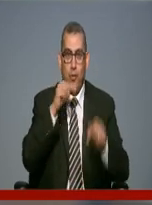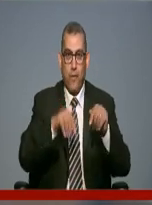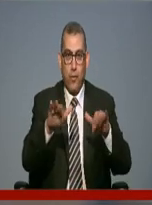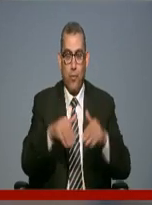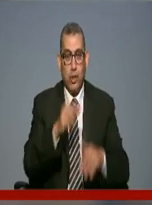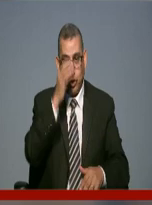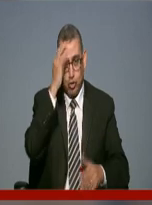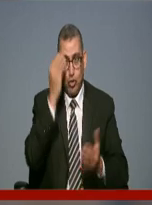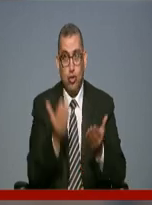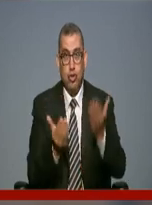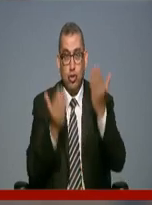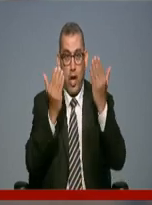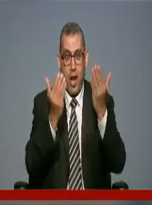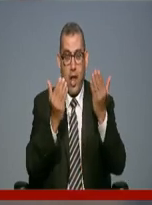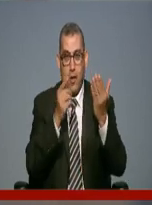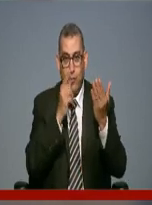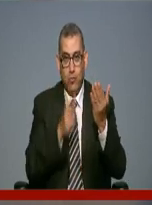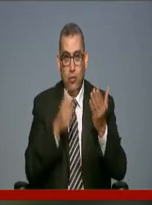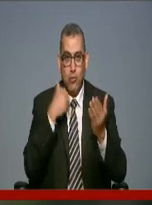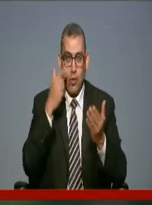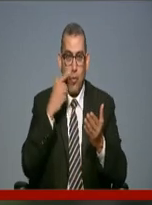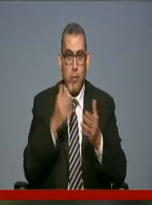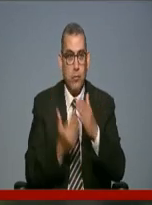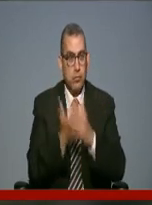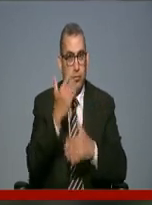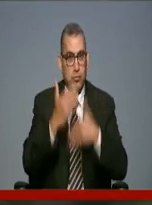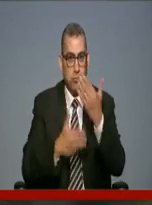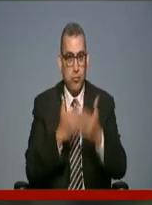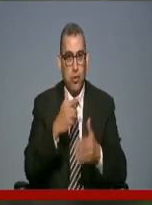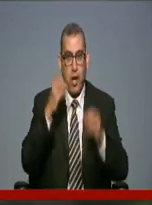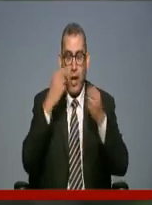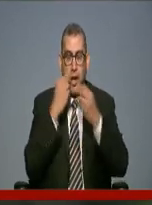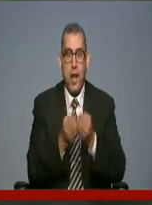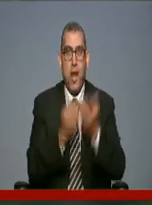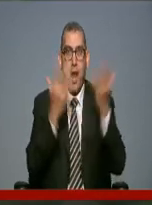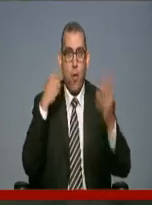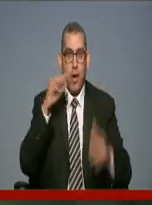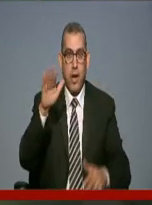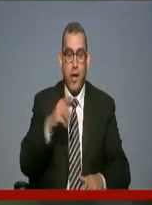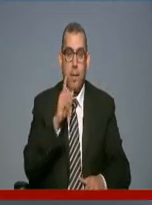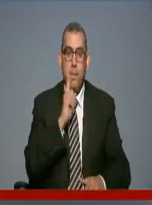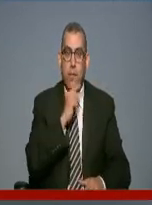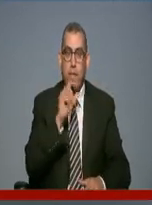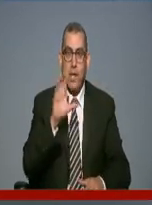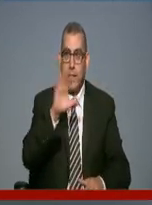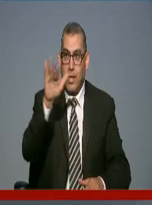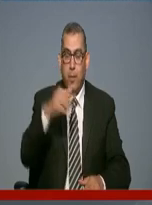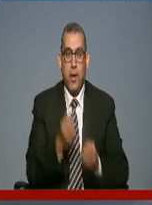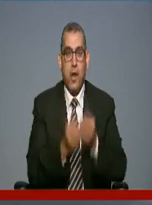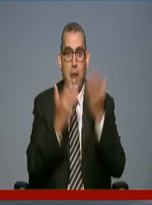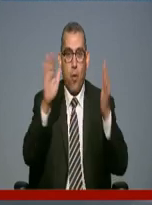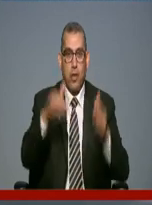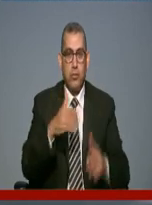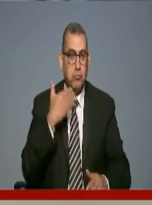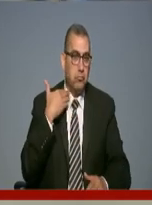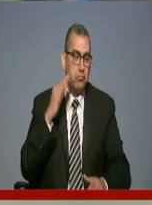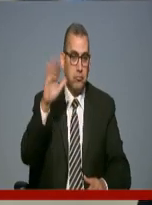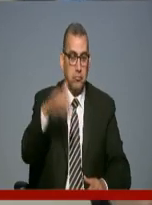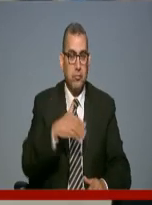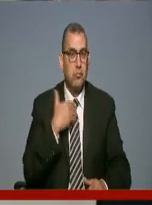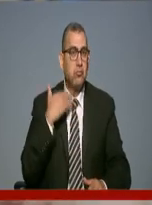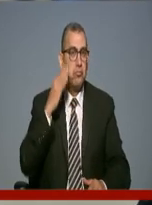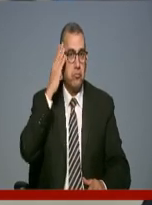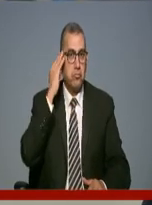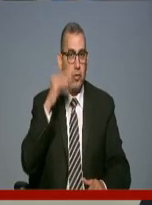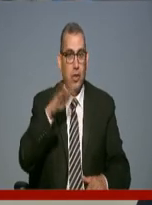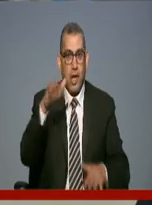الله يعني ما تحسوش ان انتوا غرب عن بني سويف. نورتوا الدنيا كلها والله، نورتوا بني سويف الدنيا كلها، شرفتونا وانستونا في بني سويف.